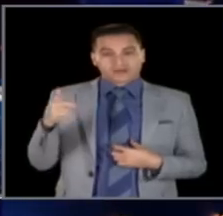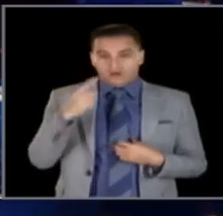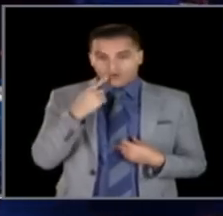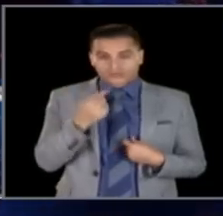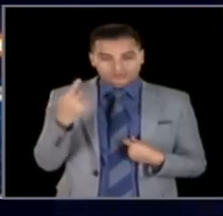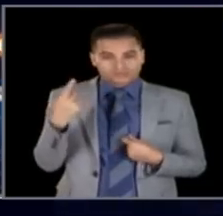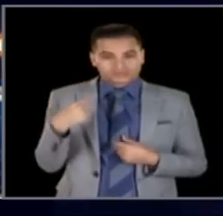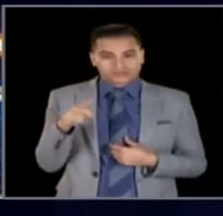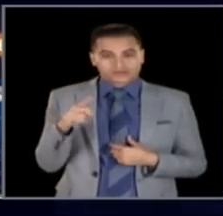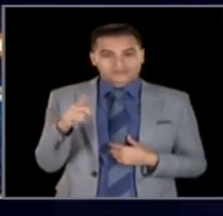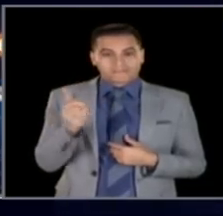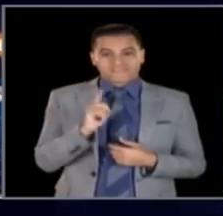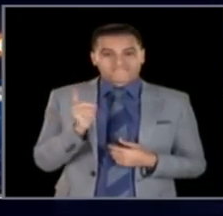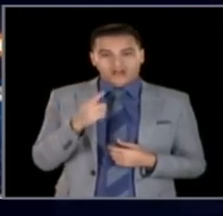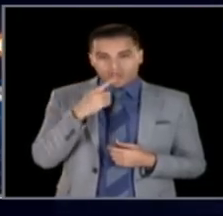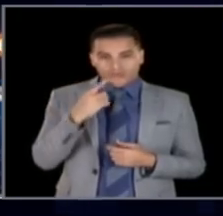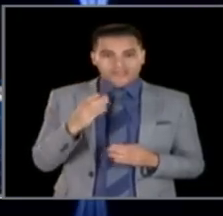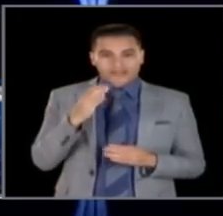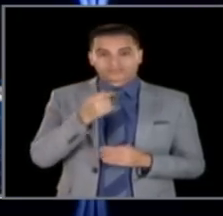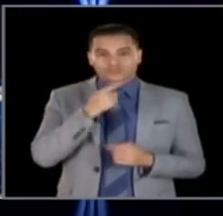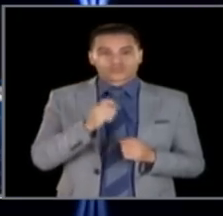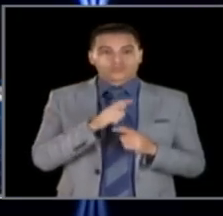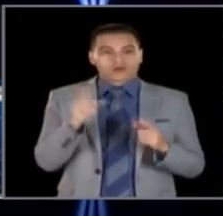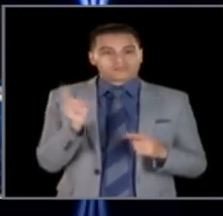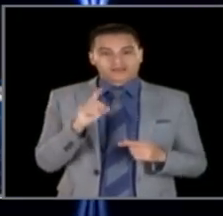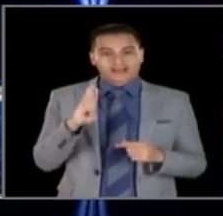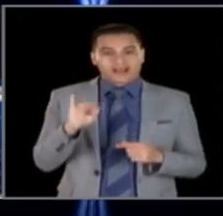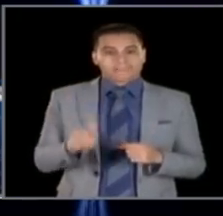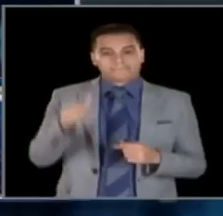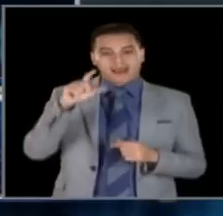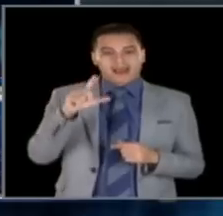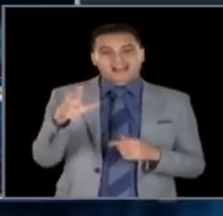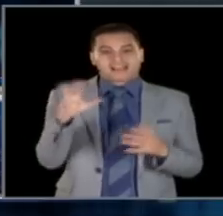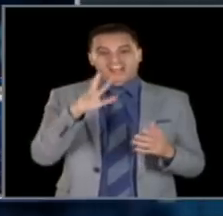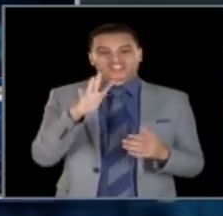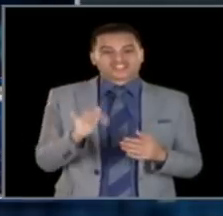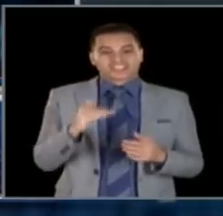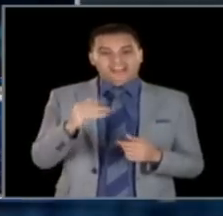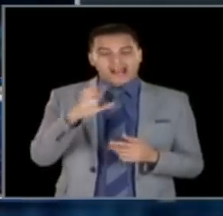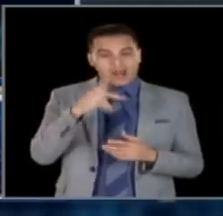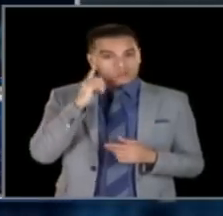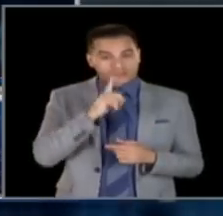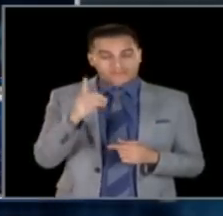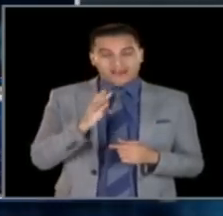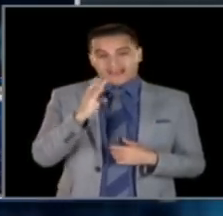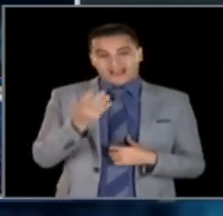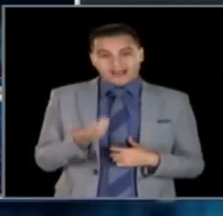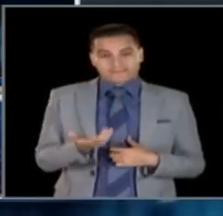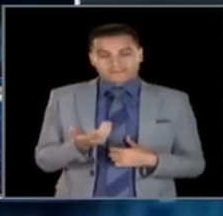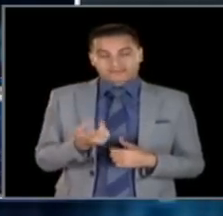ما أنتوا قلتوا، وما ينفعش تقولوا الإجابة بصوت عالي، هما لو سمعوا هياخدوها الإجابة، وهي